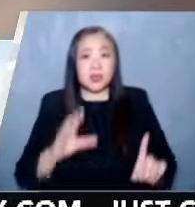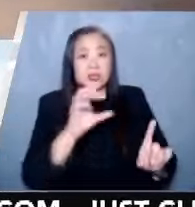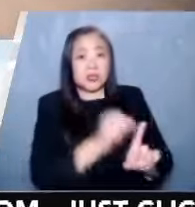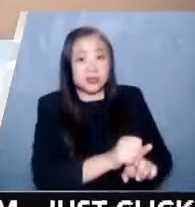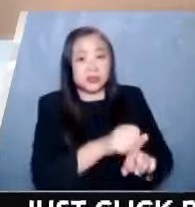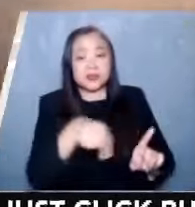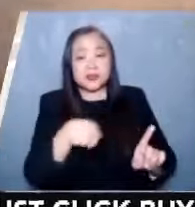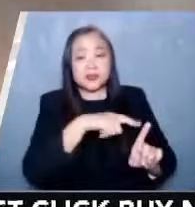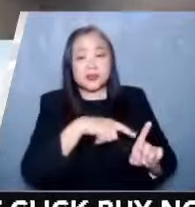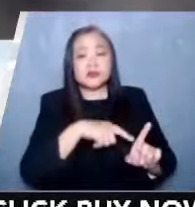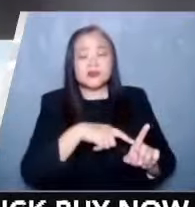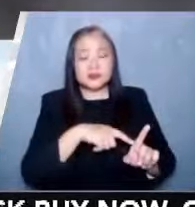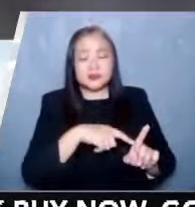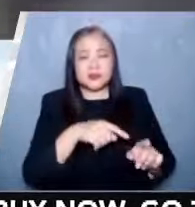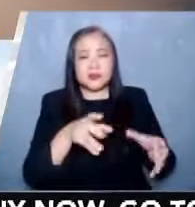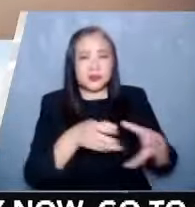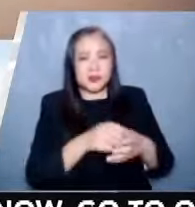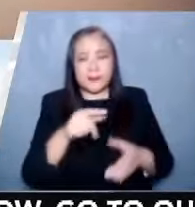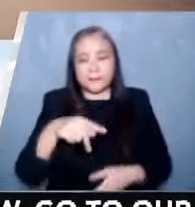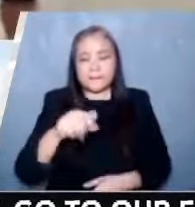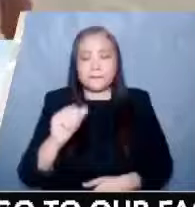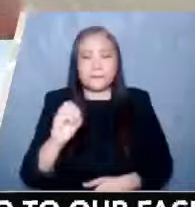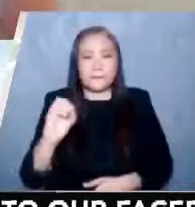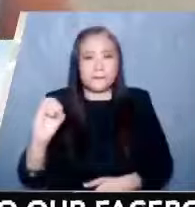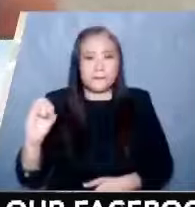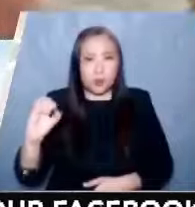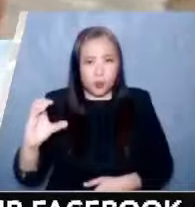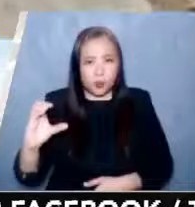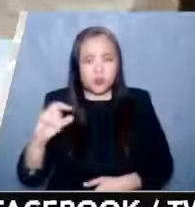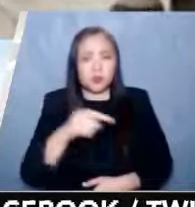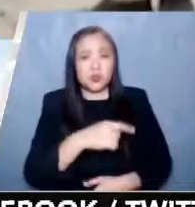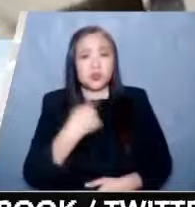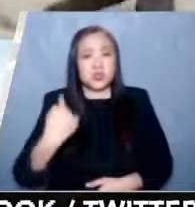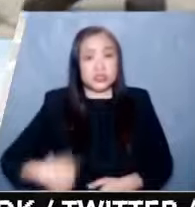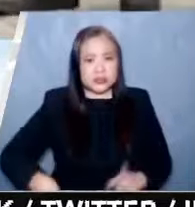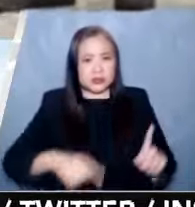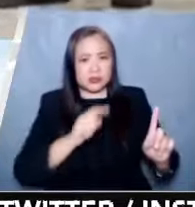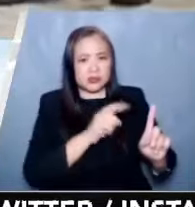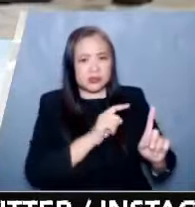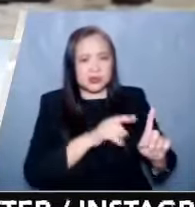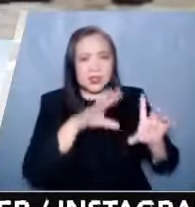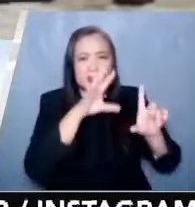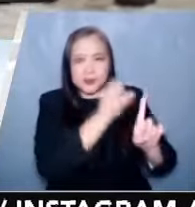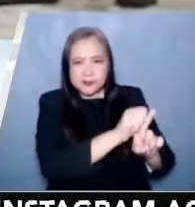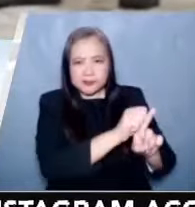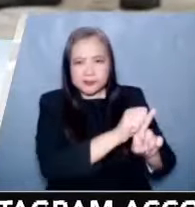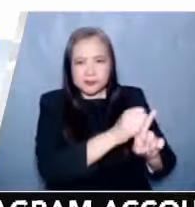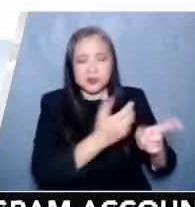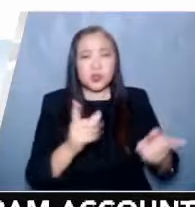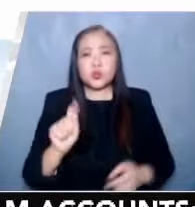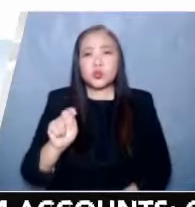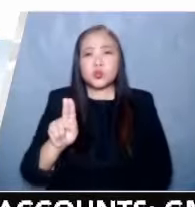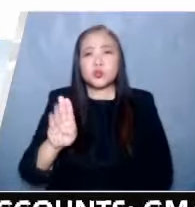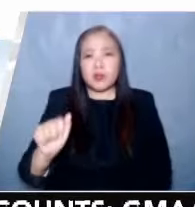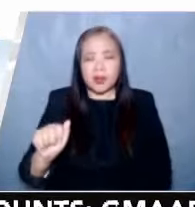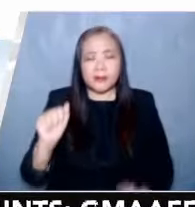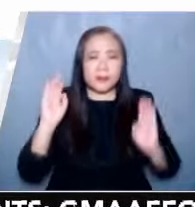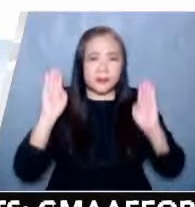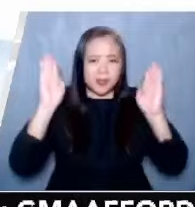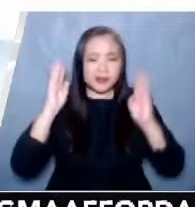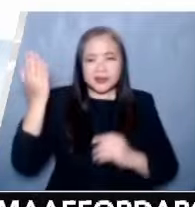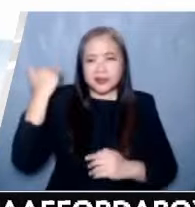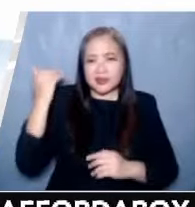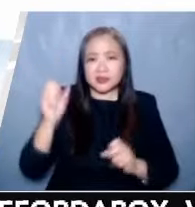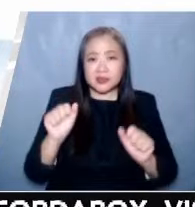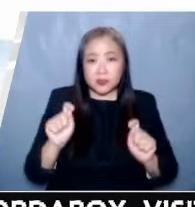Presidential Anti-Organized Crime Commission o PAOC ang Chinese national na inaresto sa Tuba Benguet noong Sabado. Wanted siya sa China